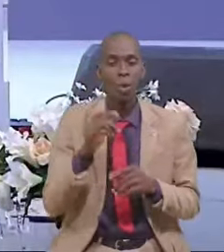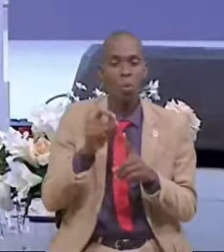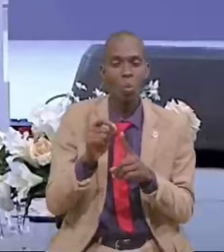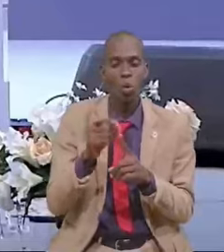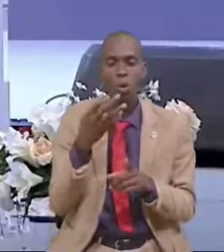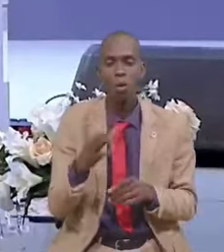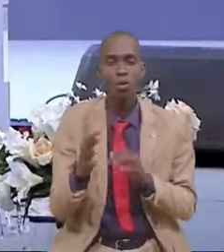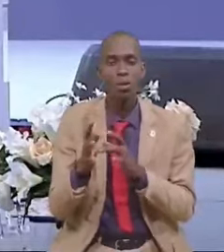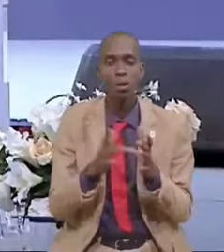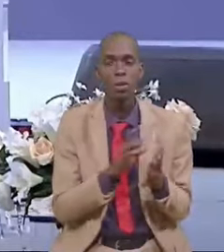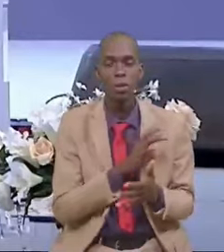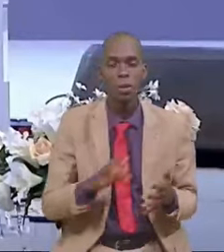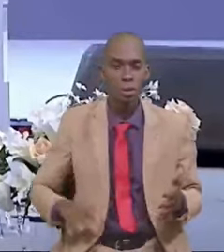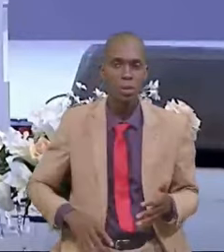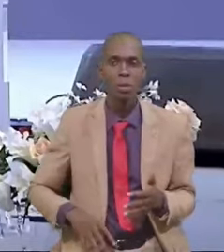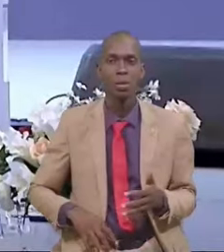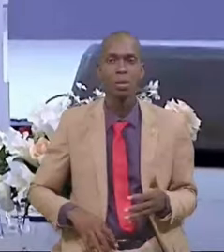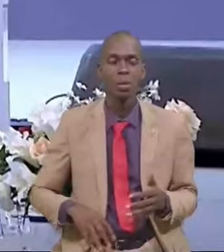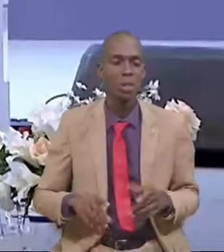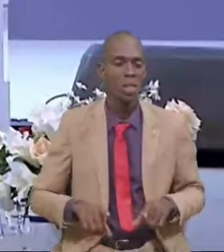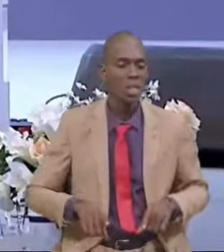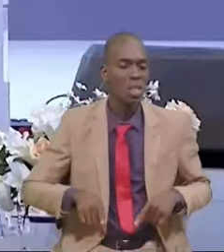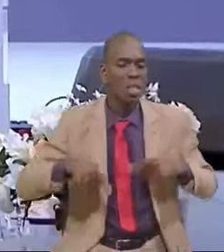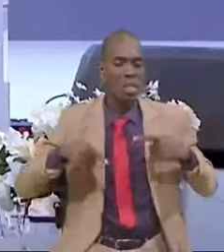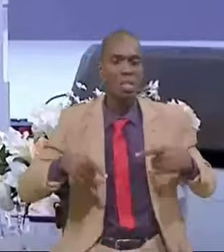Les paroles de Jésus-Christ sont éternelles.